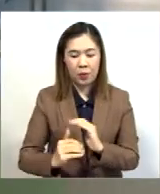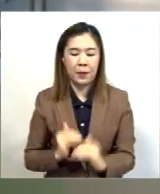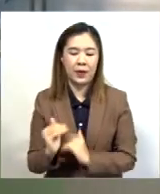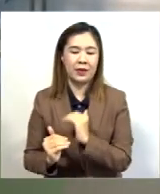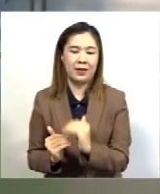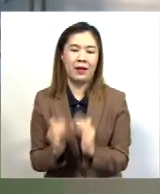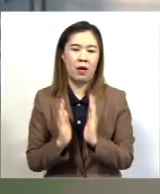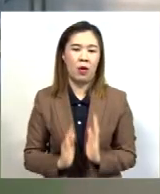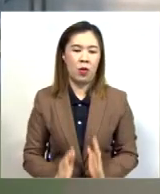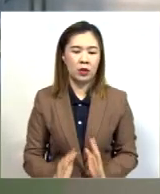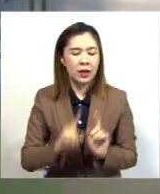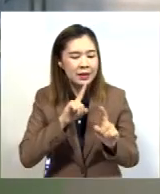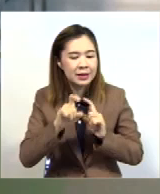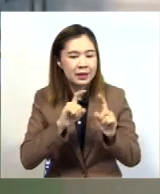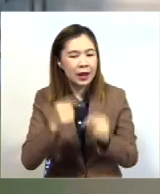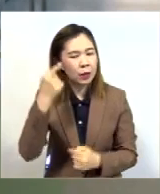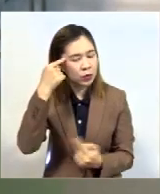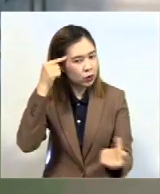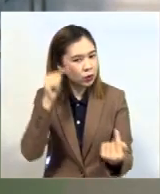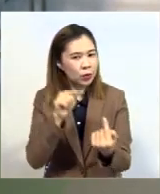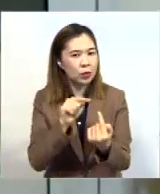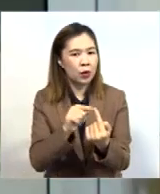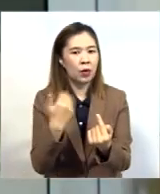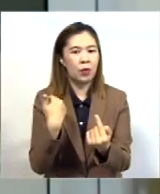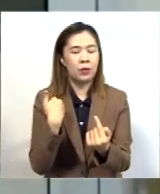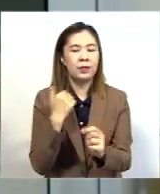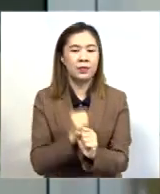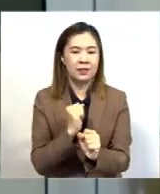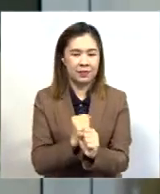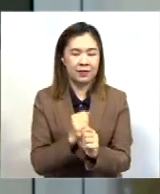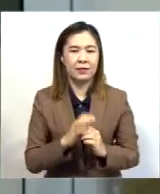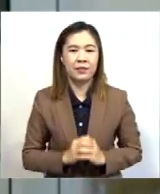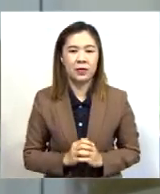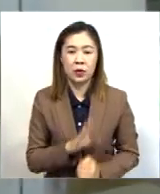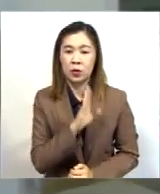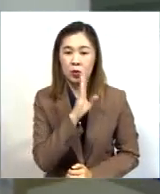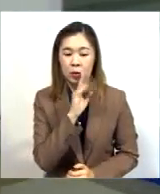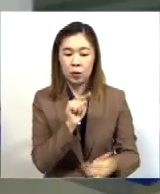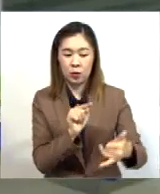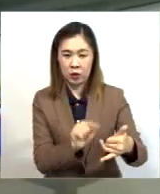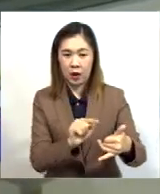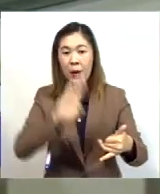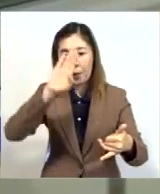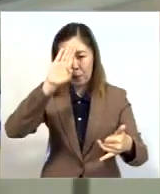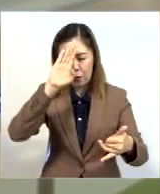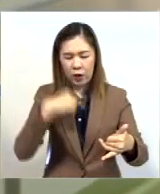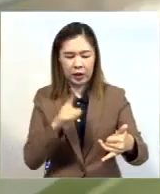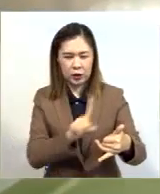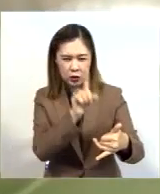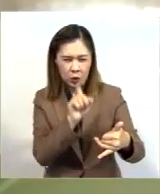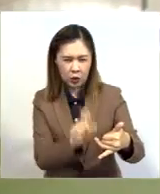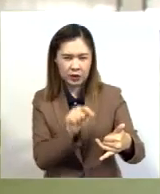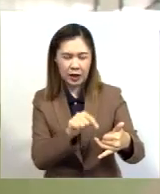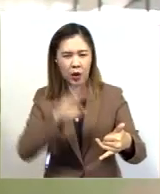พื่อให้การสื่อสารตรงกันแล้วก็เกิดการประสานงานแบบไร้รอยต่อหากว่าพบผู้ป่วยที่มีเกณฑ์ต้องสงสัย